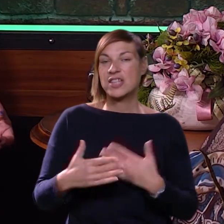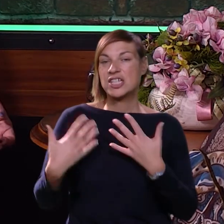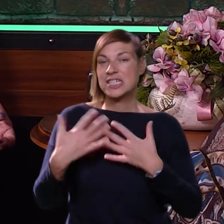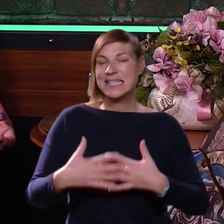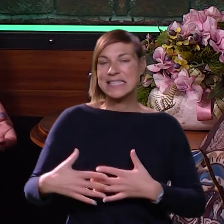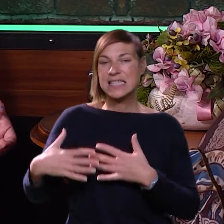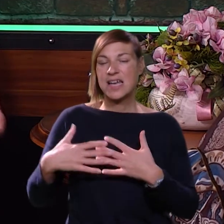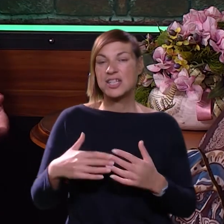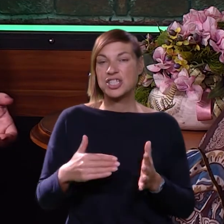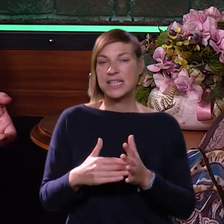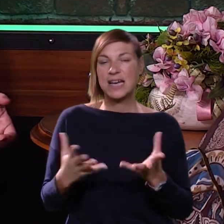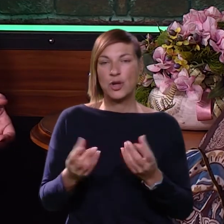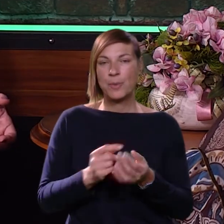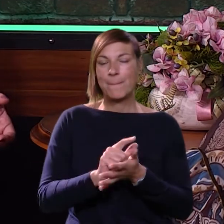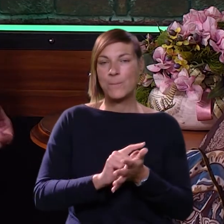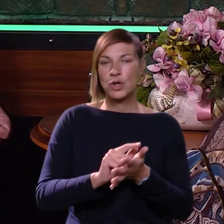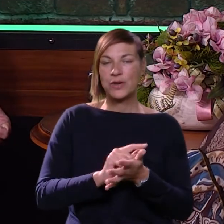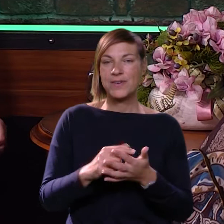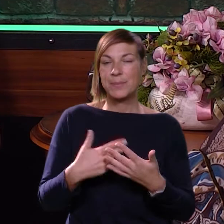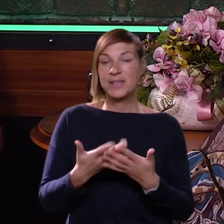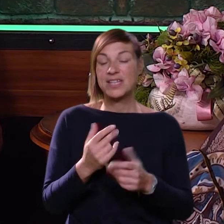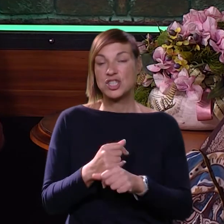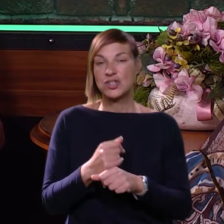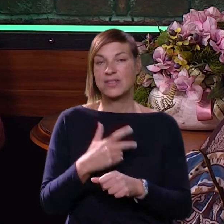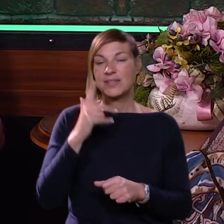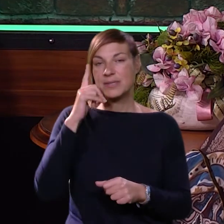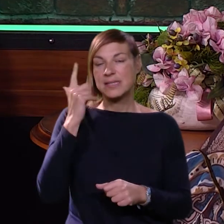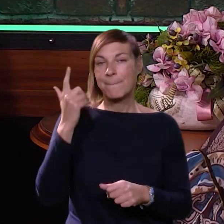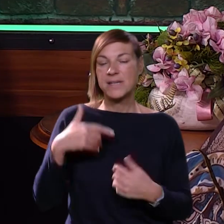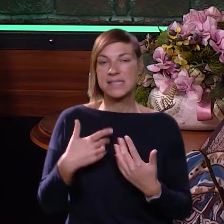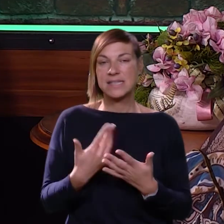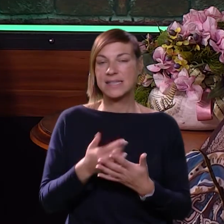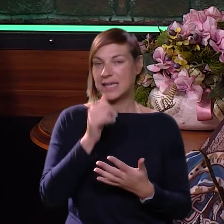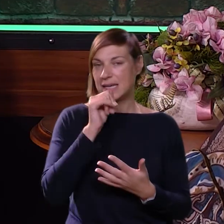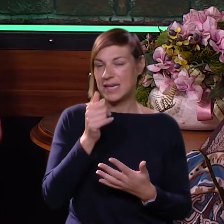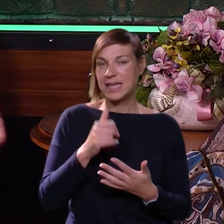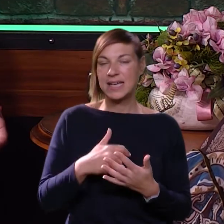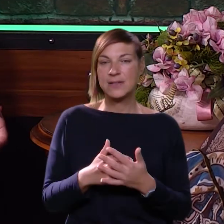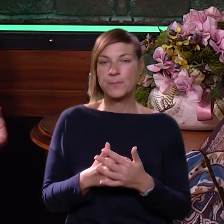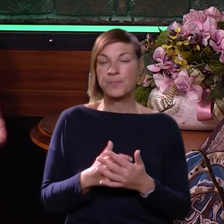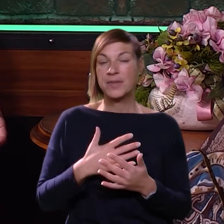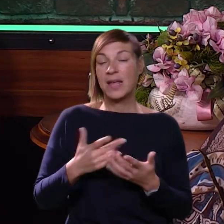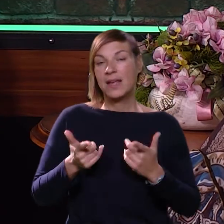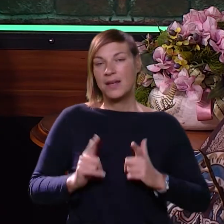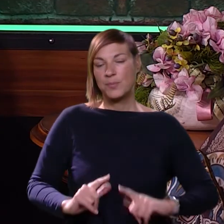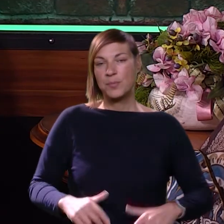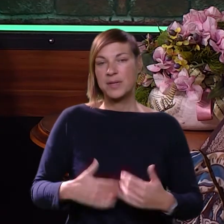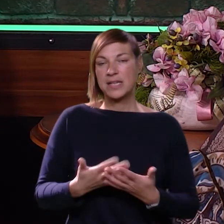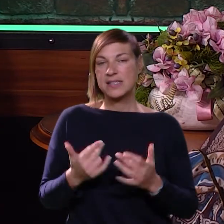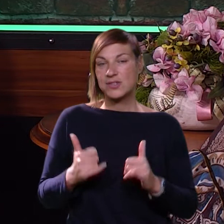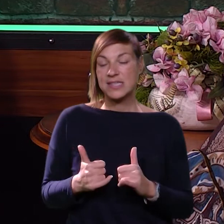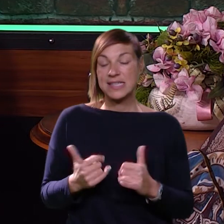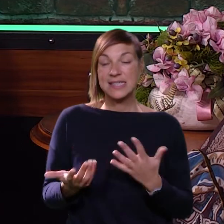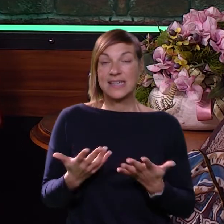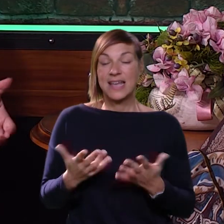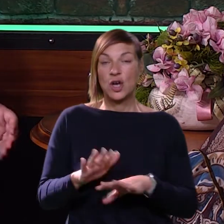još na zračenje i tako, mislim, trebalo mi je puno vremena da nešto odradim i mislila sam da u stvari nikad, pomirila sam se da ću